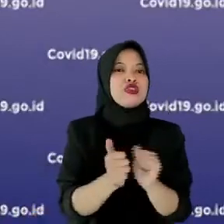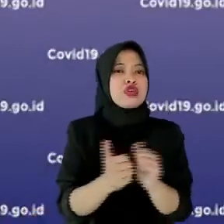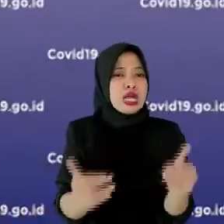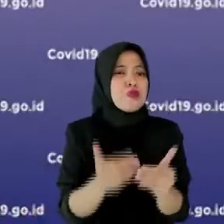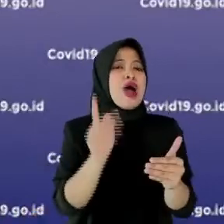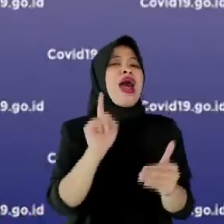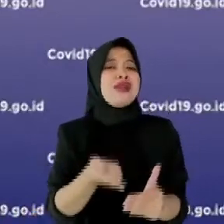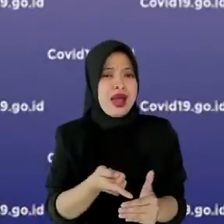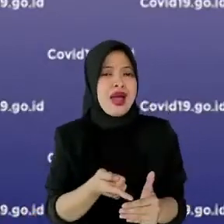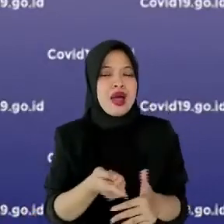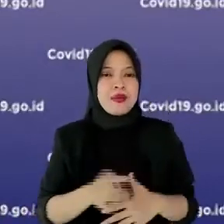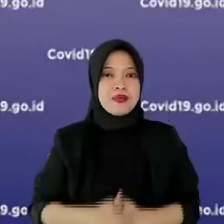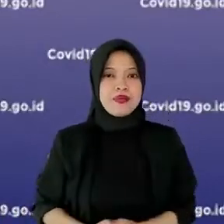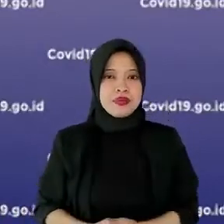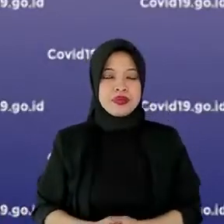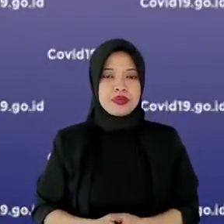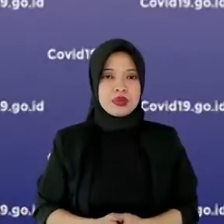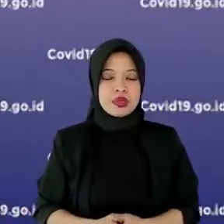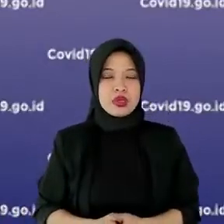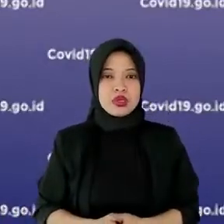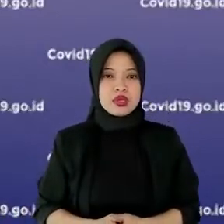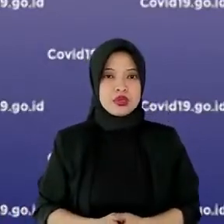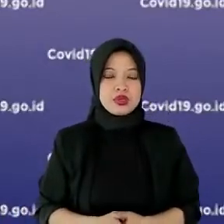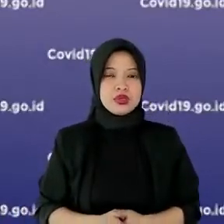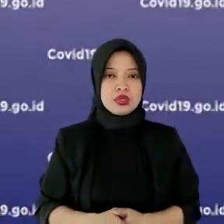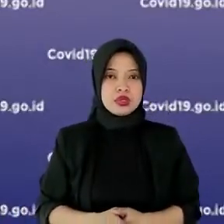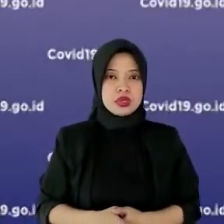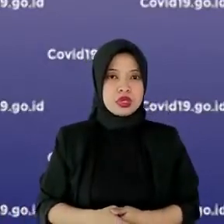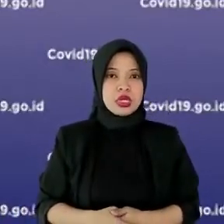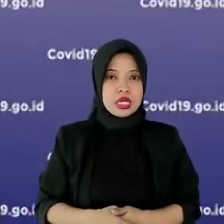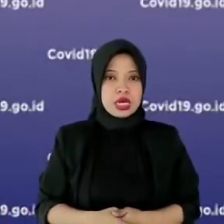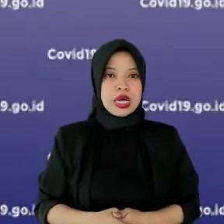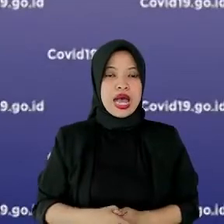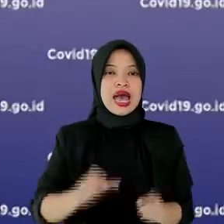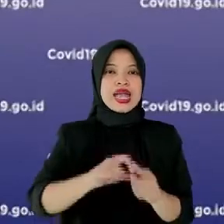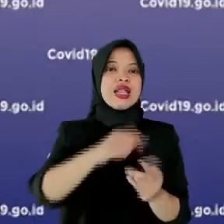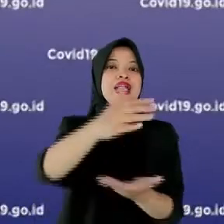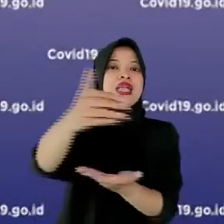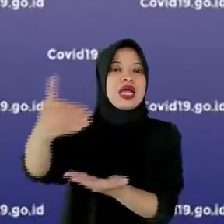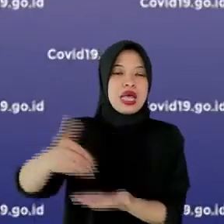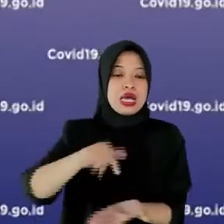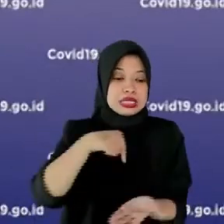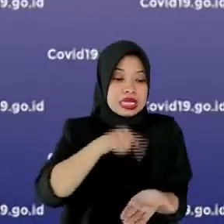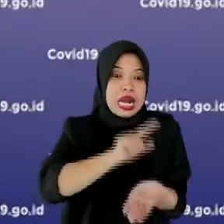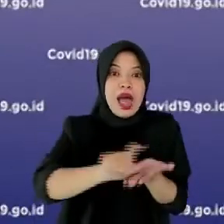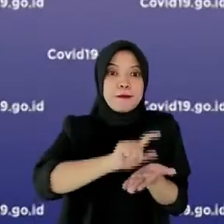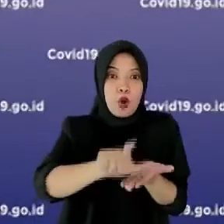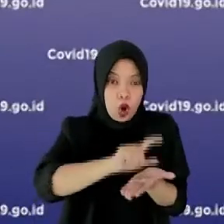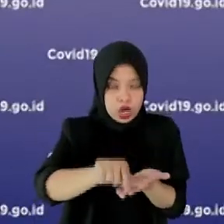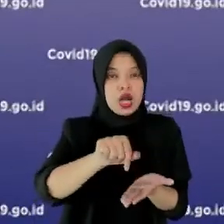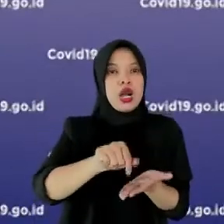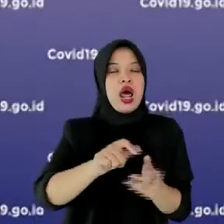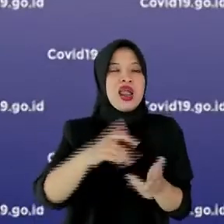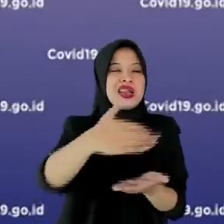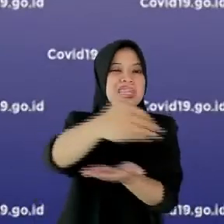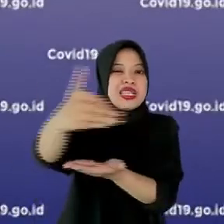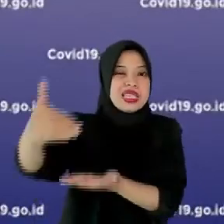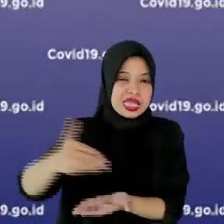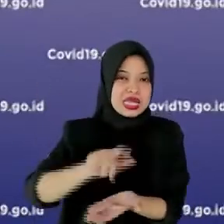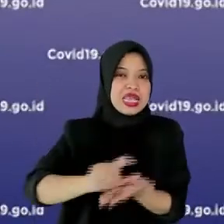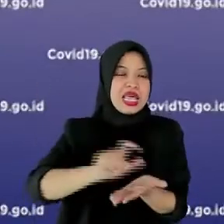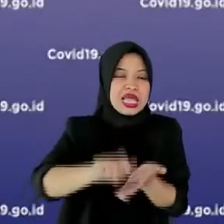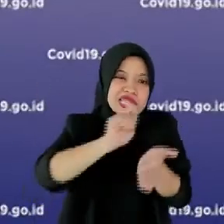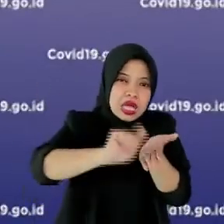kasus-kasus seperti itu. Jadi memang jumlah yang kita capture saat ini gitu ya, yang terdaftar mungkin,